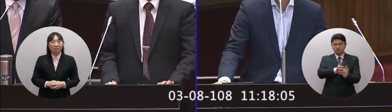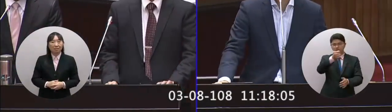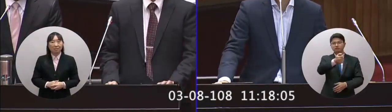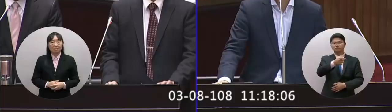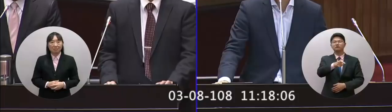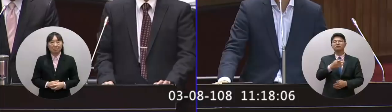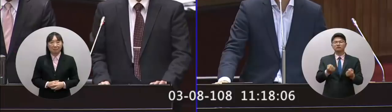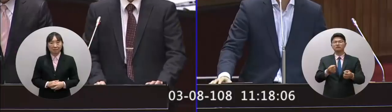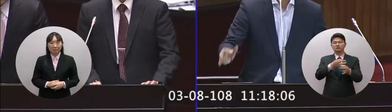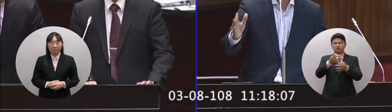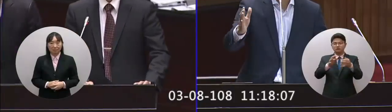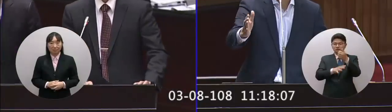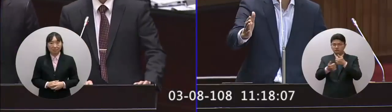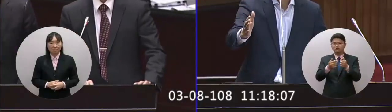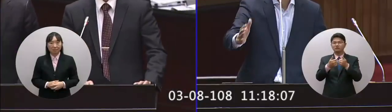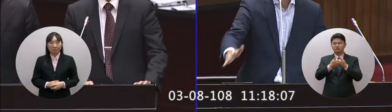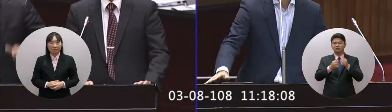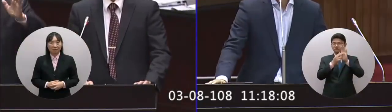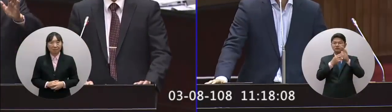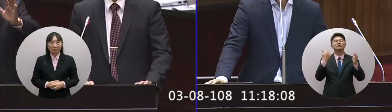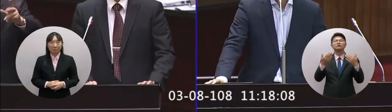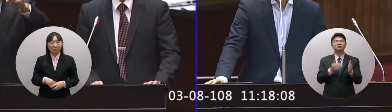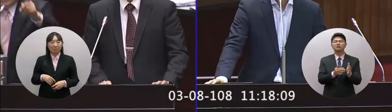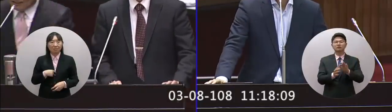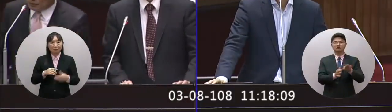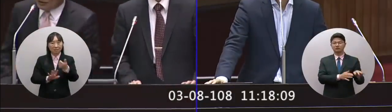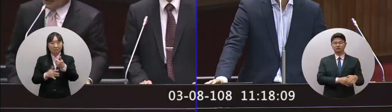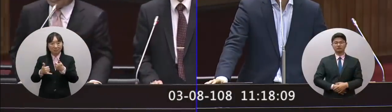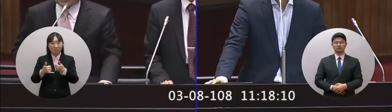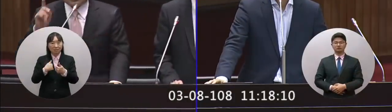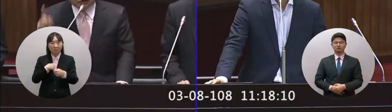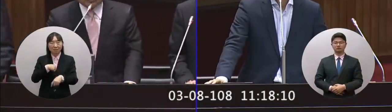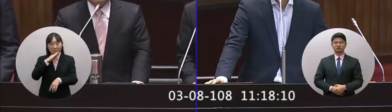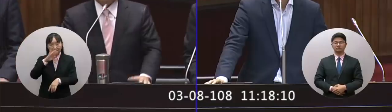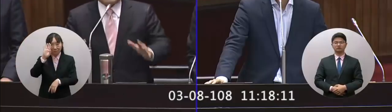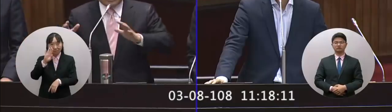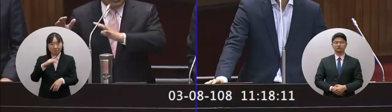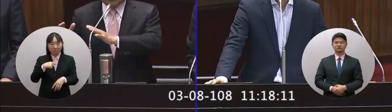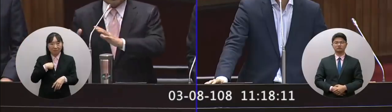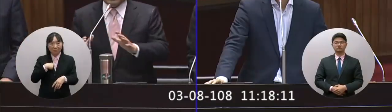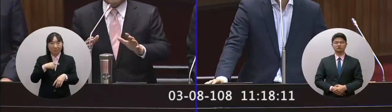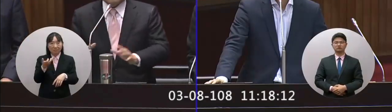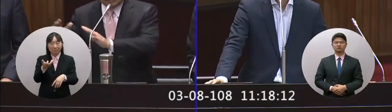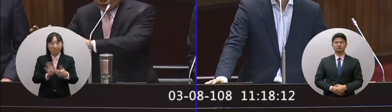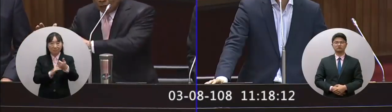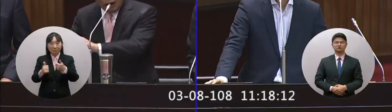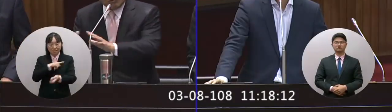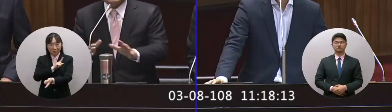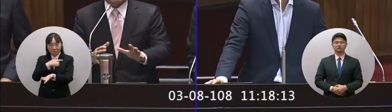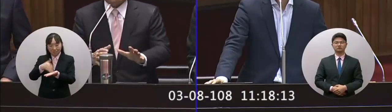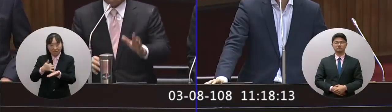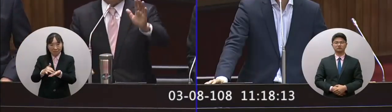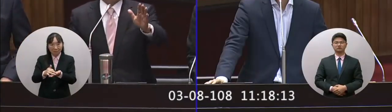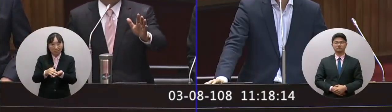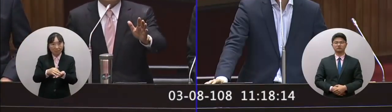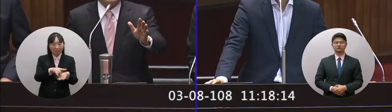您在经济委员会讲得很清楚。 这个， 所以院长， 好，那委员也占了一点时间，就是刚才委员推论这些环